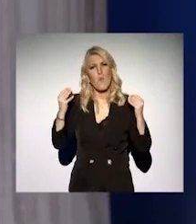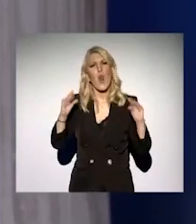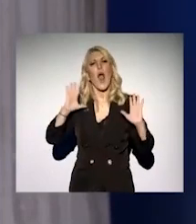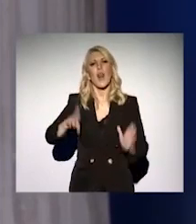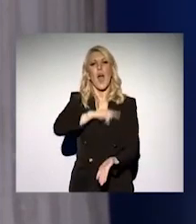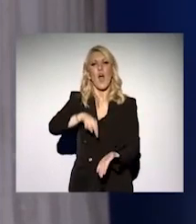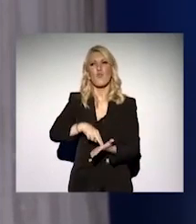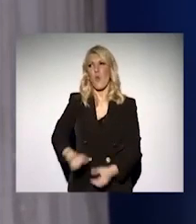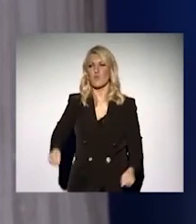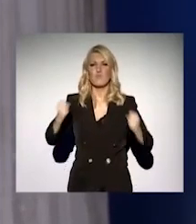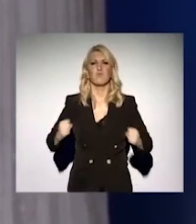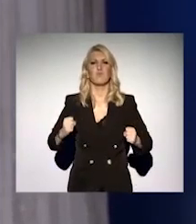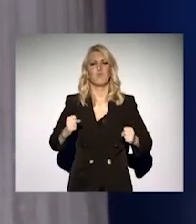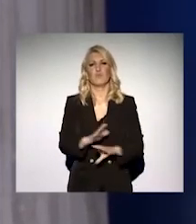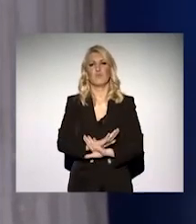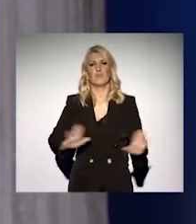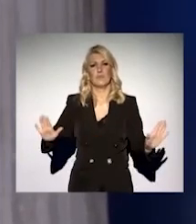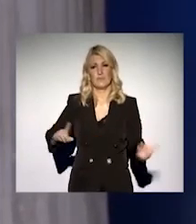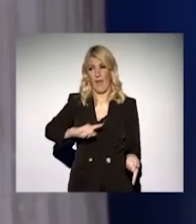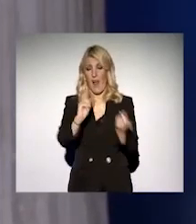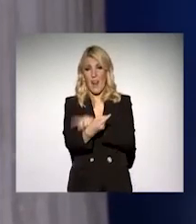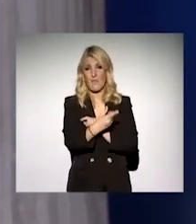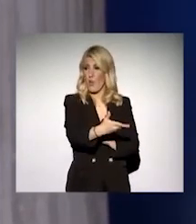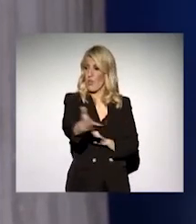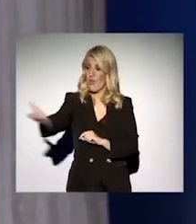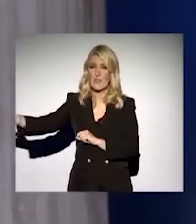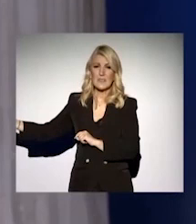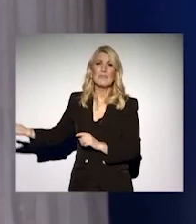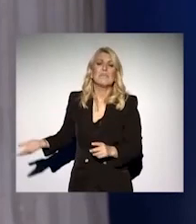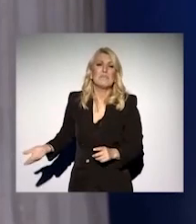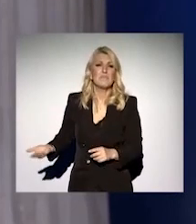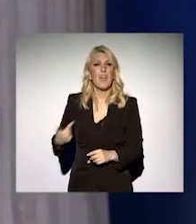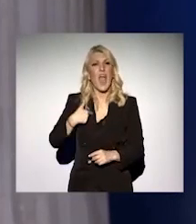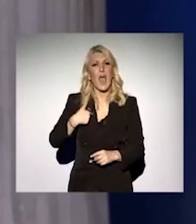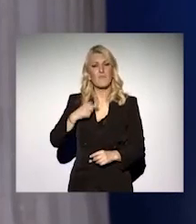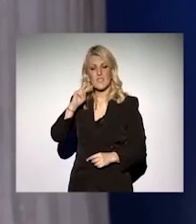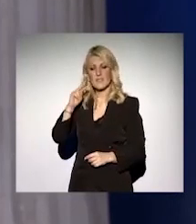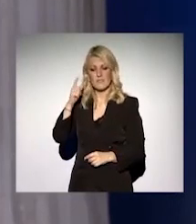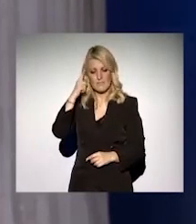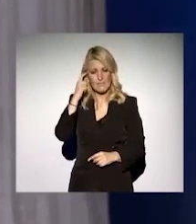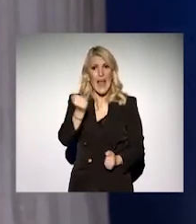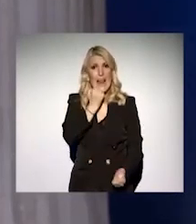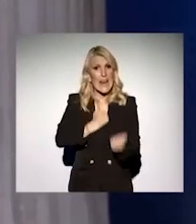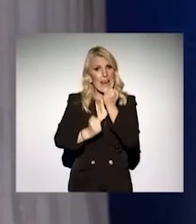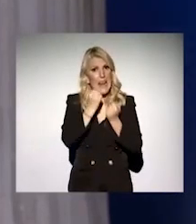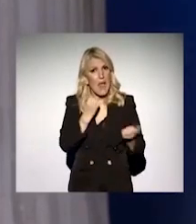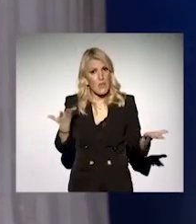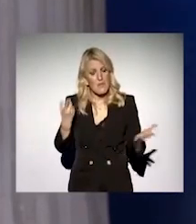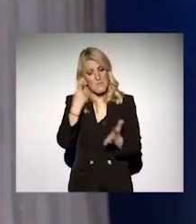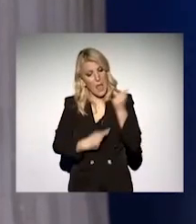καλοκαίρι, λίγο πριν εκλεγεί ο κύριος Κασελάκης. Θυμίζω ότι τότε μας έλεγαν ότι